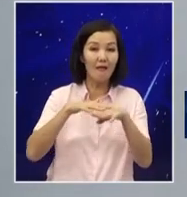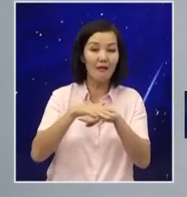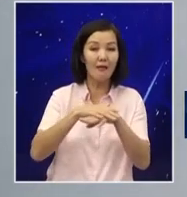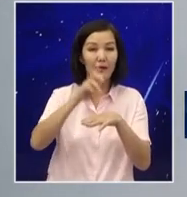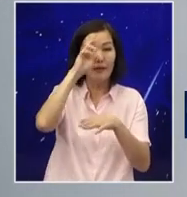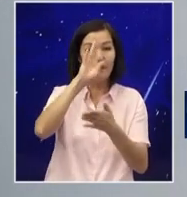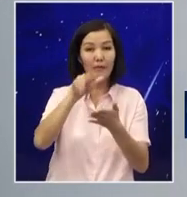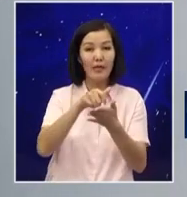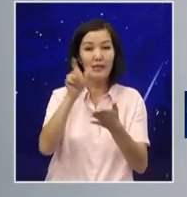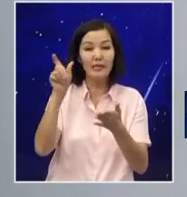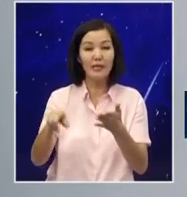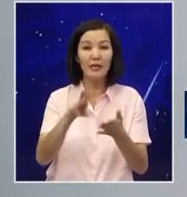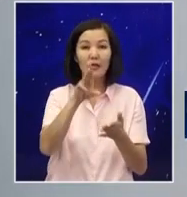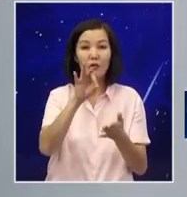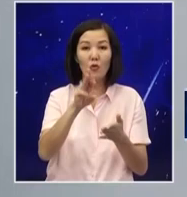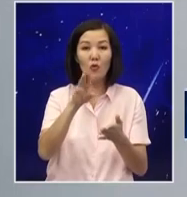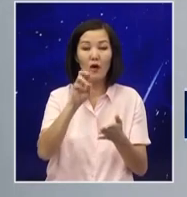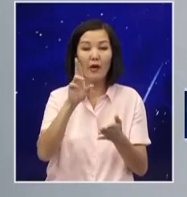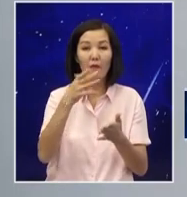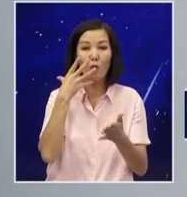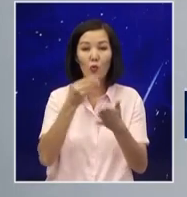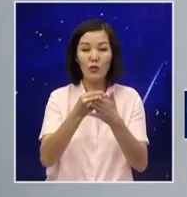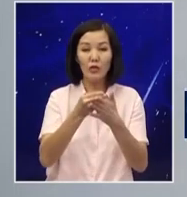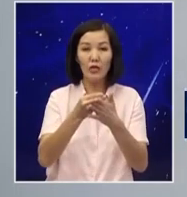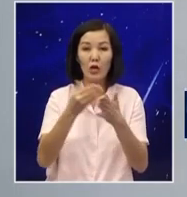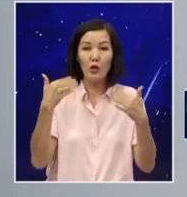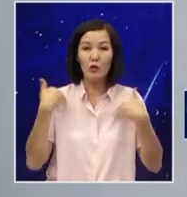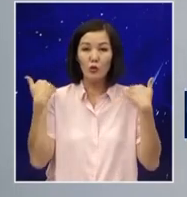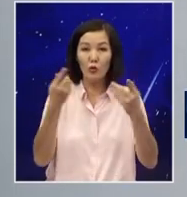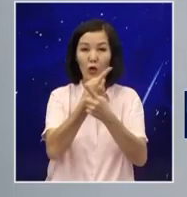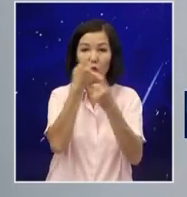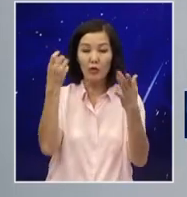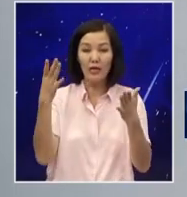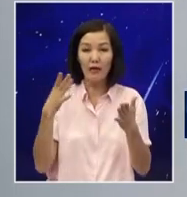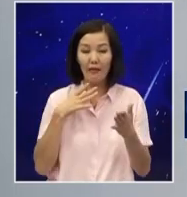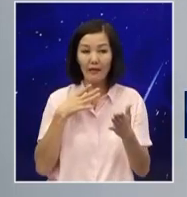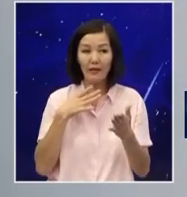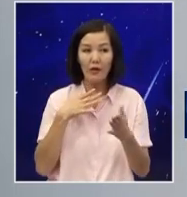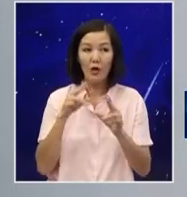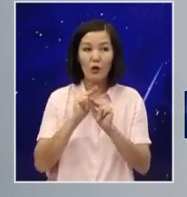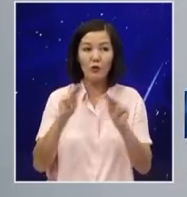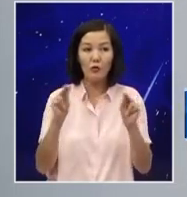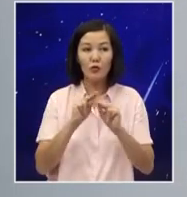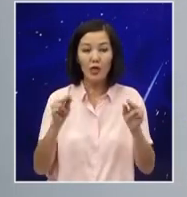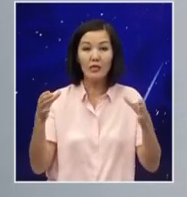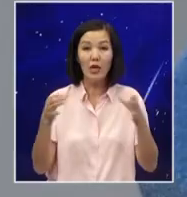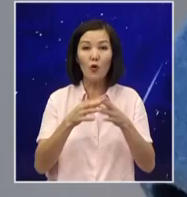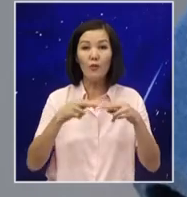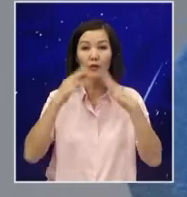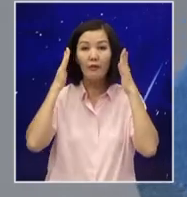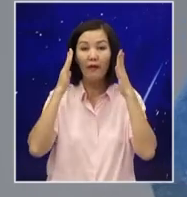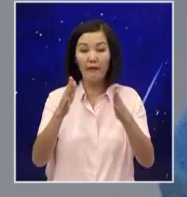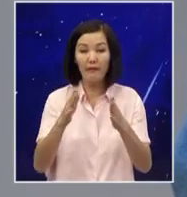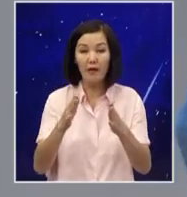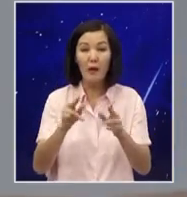Қасым-Жомарт Тоқаев Қазақстан халқына өзінің жолдауын жариялады. Сол жолдауда ол ұстаз қауымында ескерусіз қалдырмады.